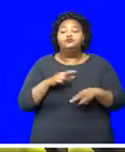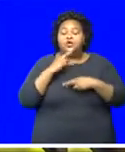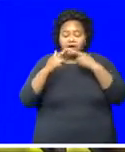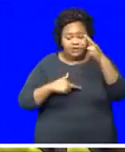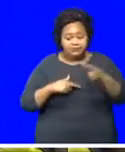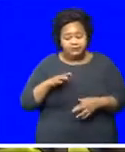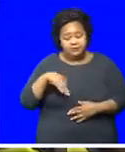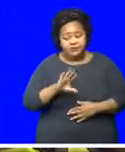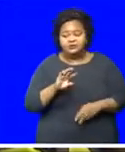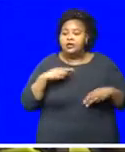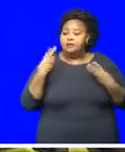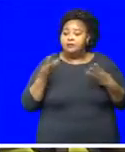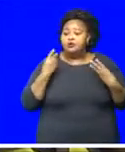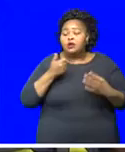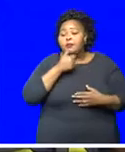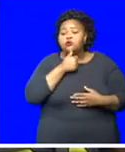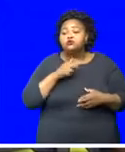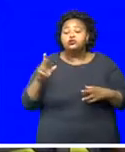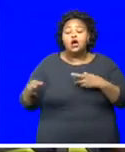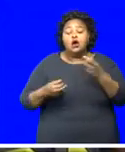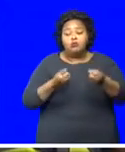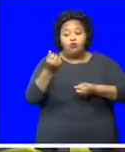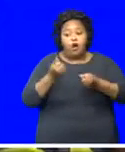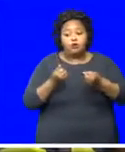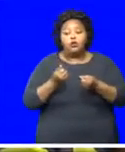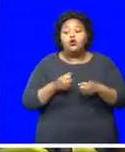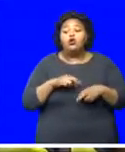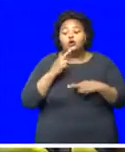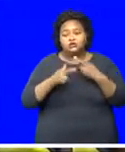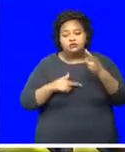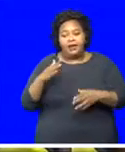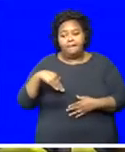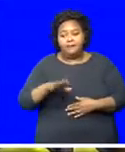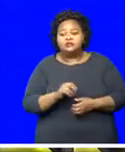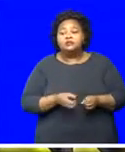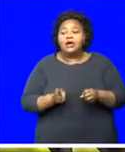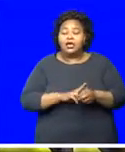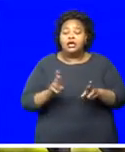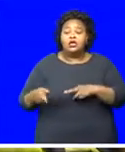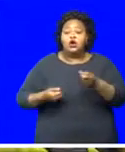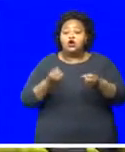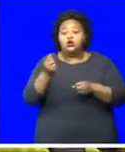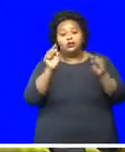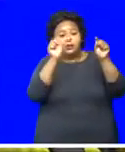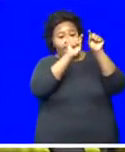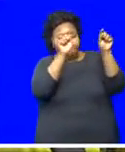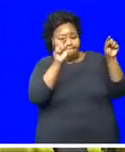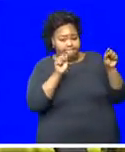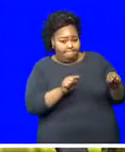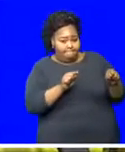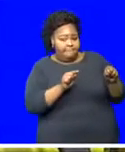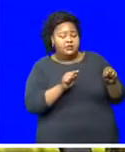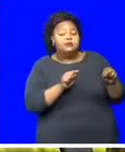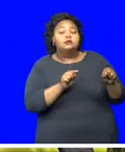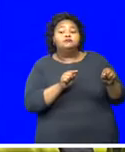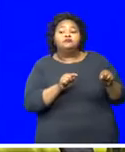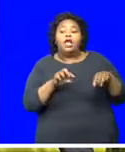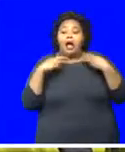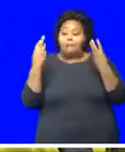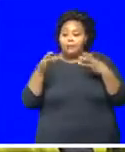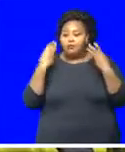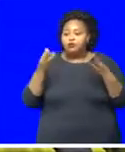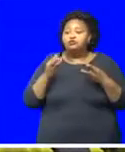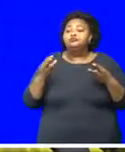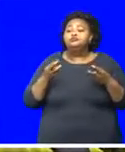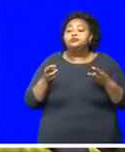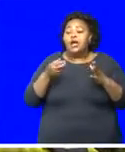ngalokweqile. Sithi funze timbawu temgwaqo letibekiwe ukuthi litubane lemgwaqo lithini. kubeka ngaleli tubane leselibekiwe sisebenzise lona